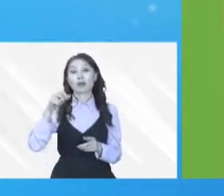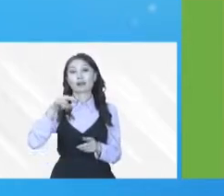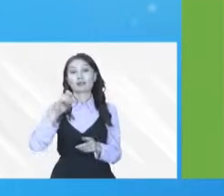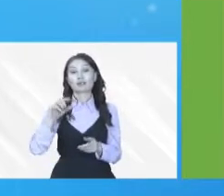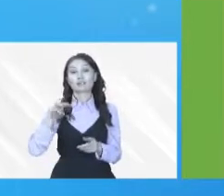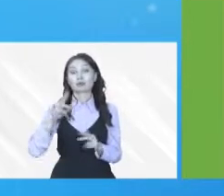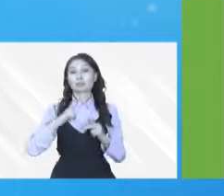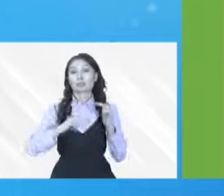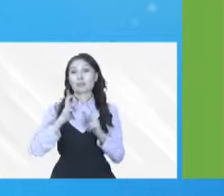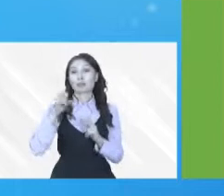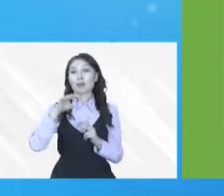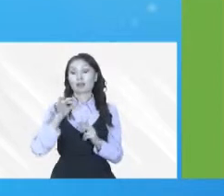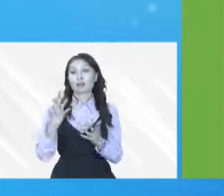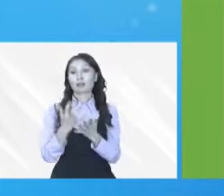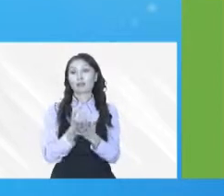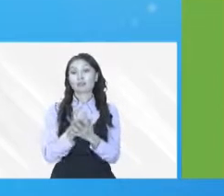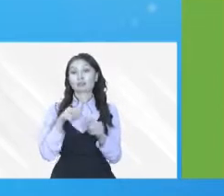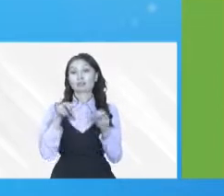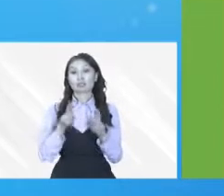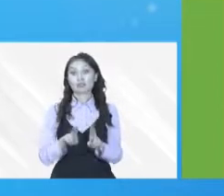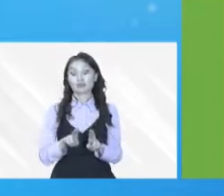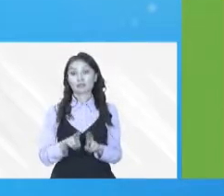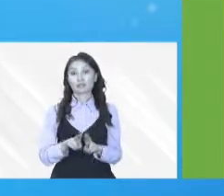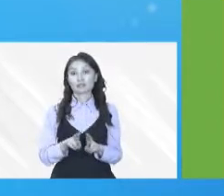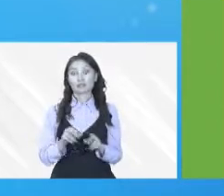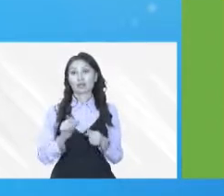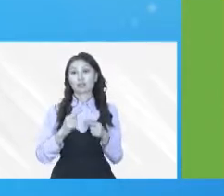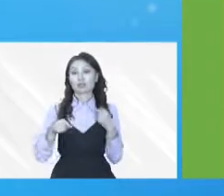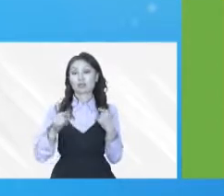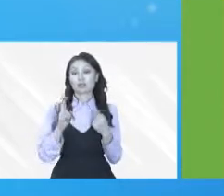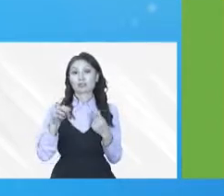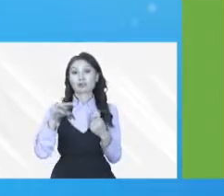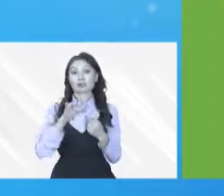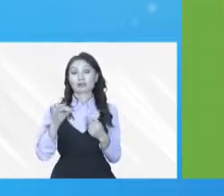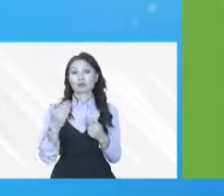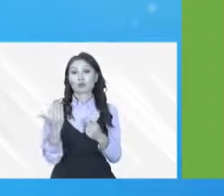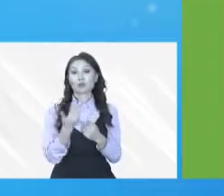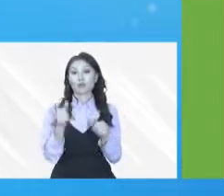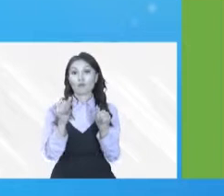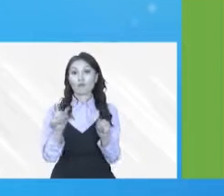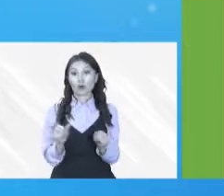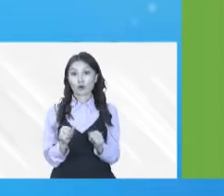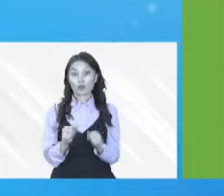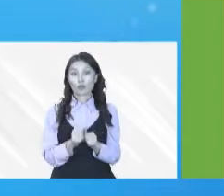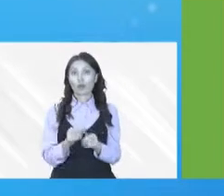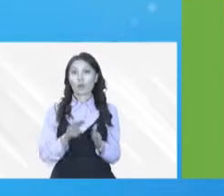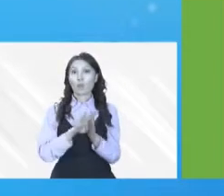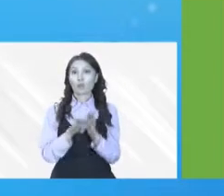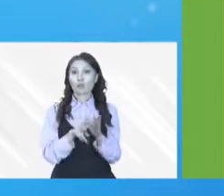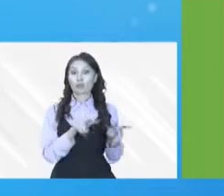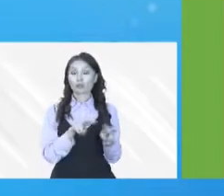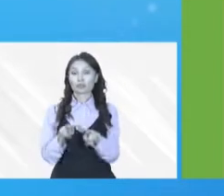Строительные белки определяют специфические особенности клетки, ее форму. Под